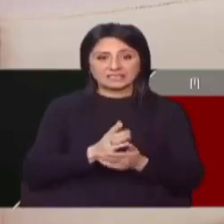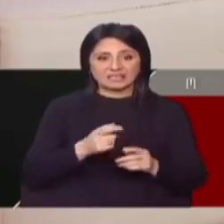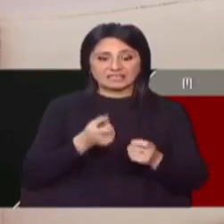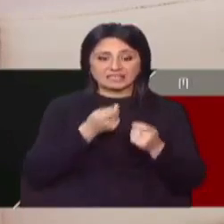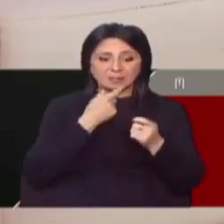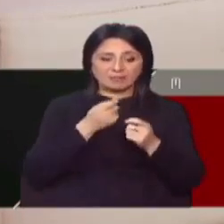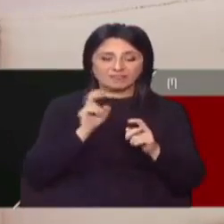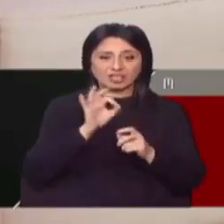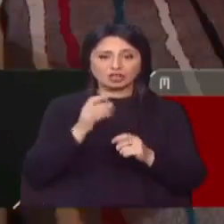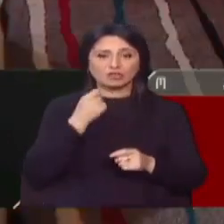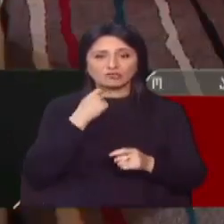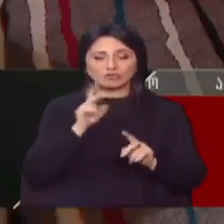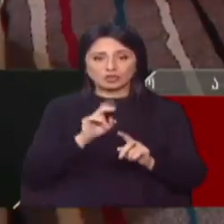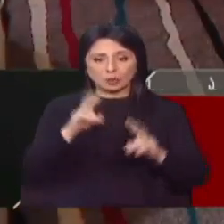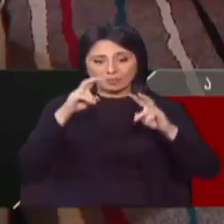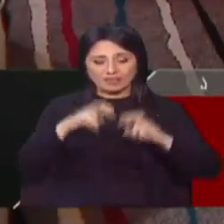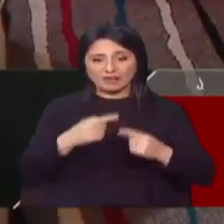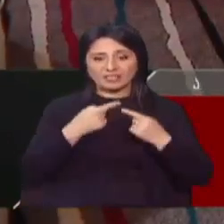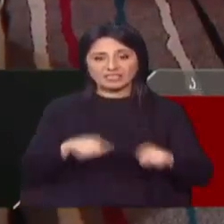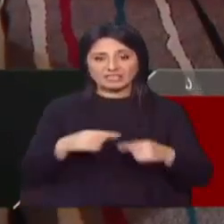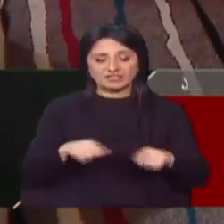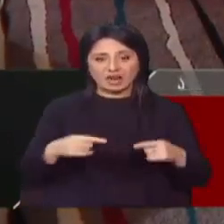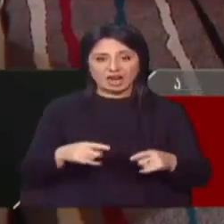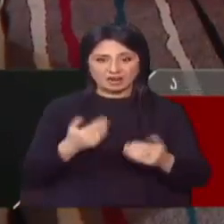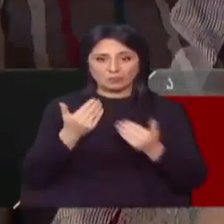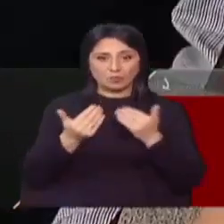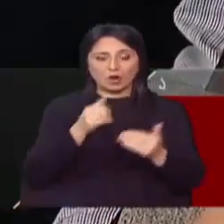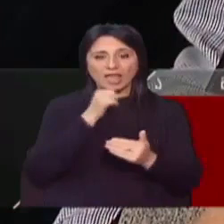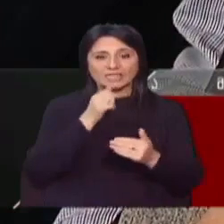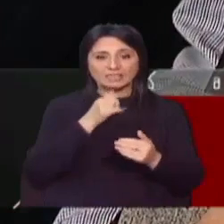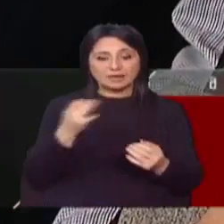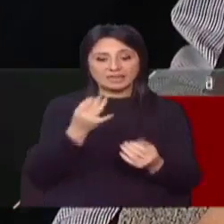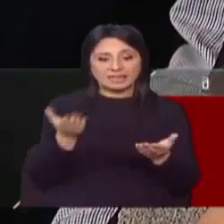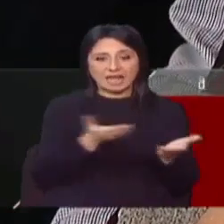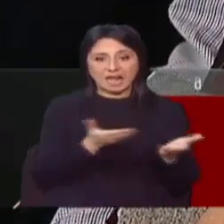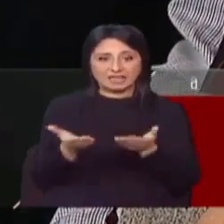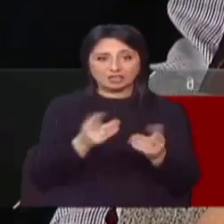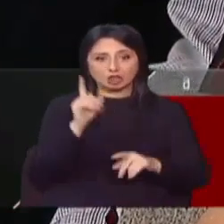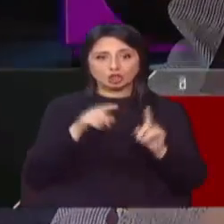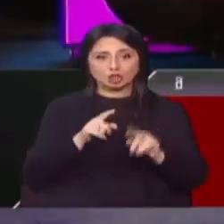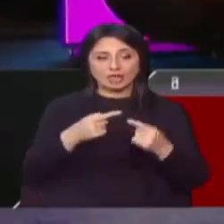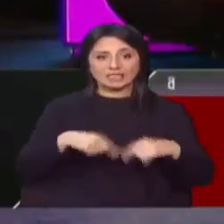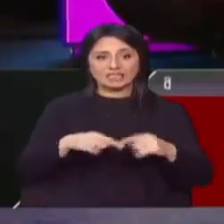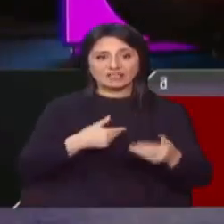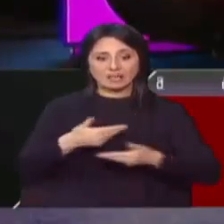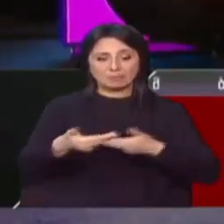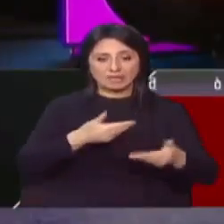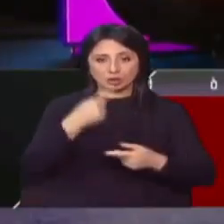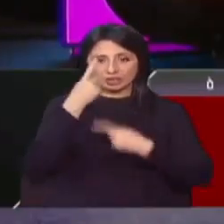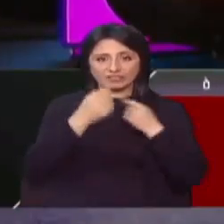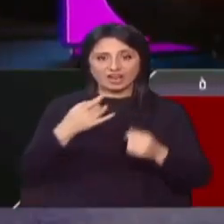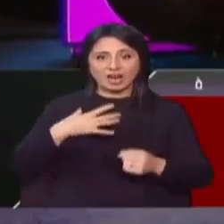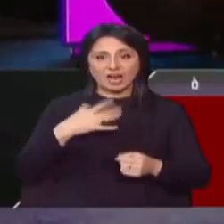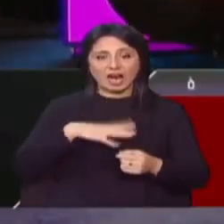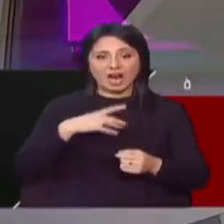მევენახეობა, მეღვინეობის, დარგის, მკვლევარებსა და სხვა დისციპლინების ექსპერტებს. დაინტერესებულ პირებსა და ზოგადად საზოგადოებას მიეწოდეს ინფორმაცია